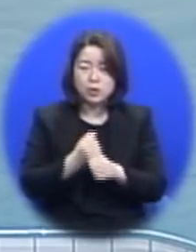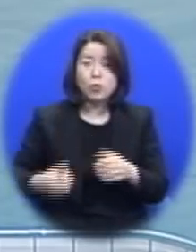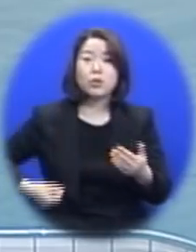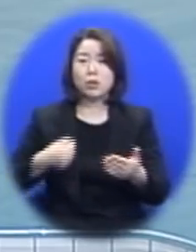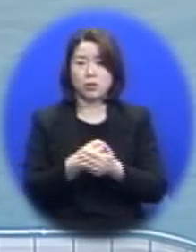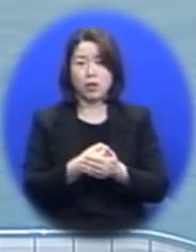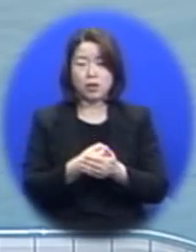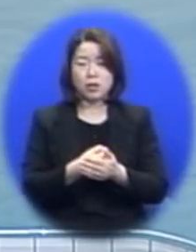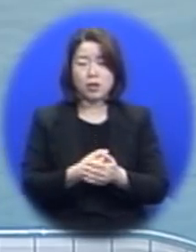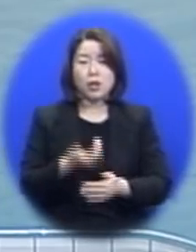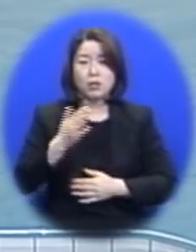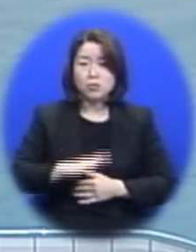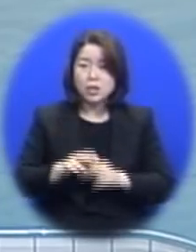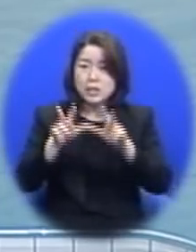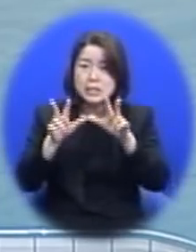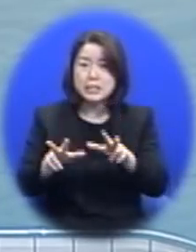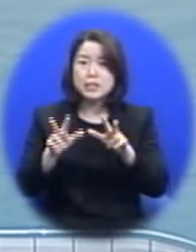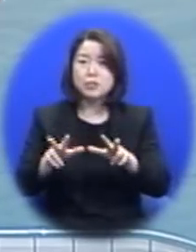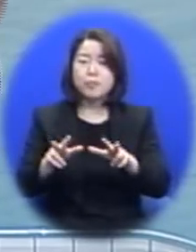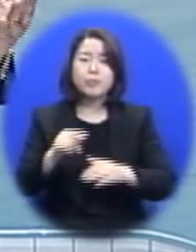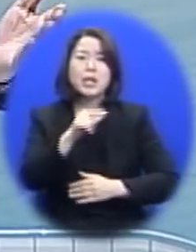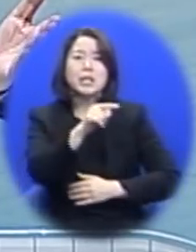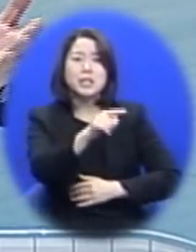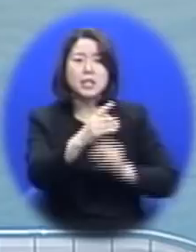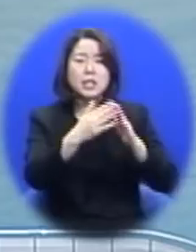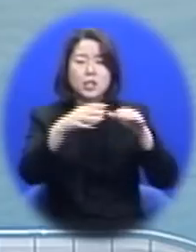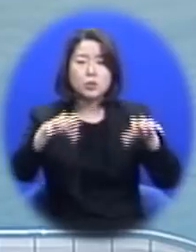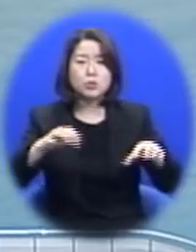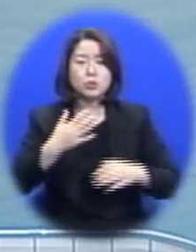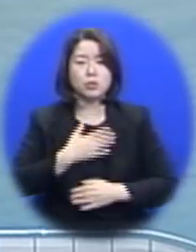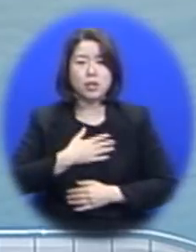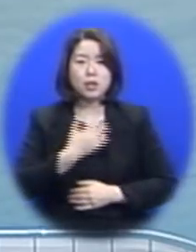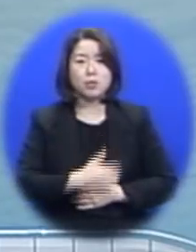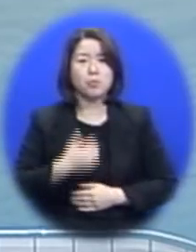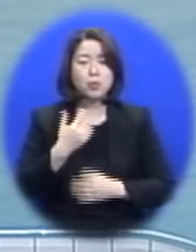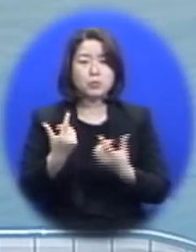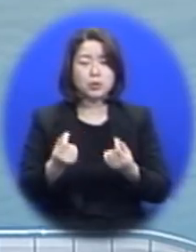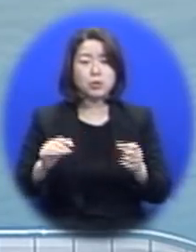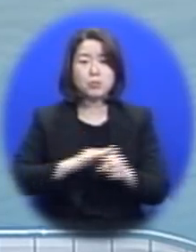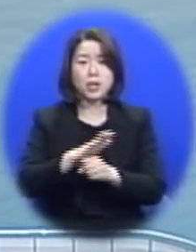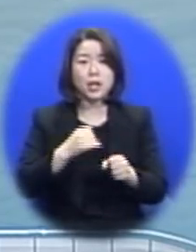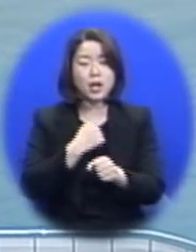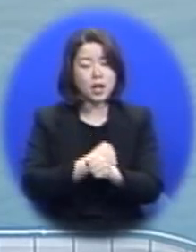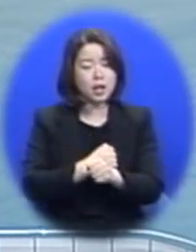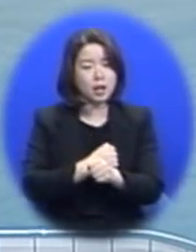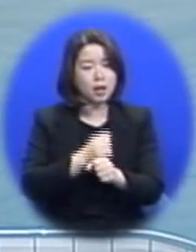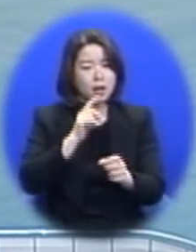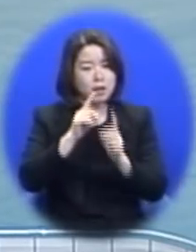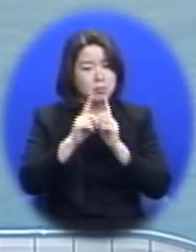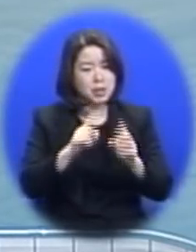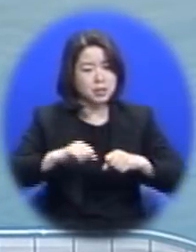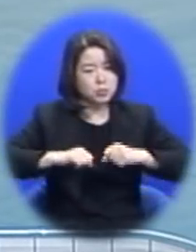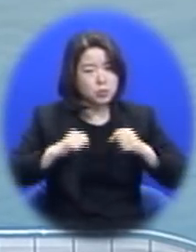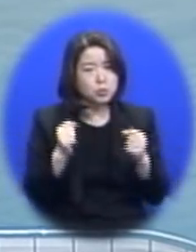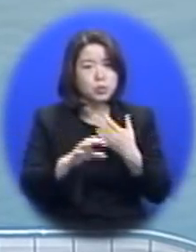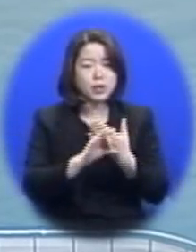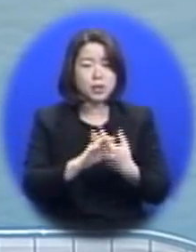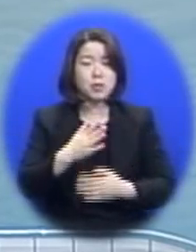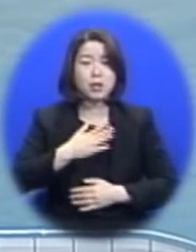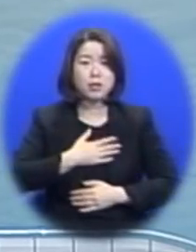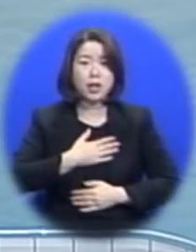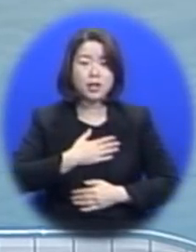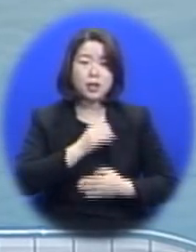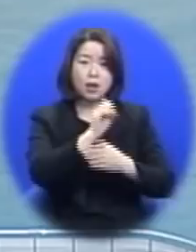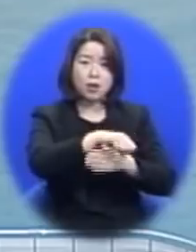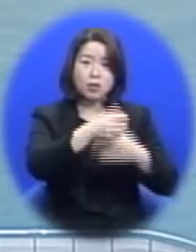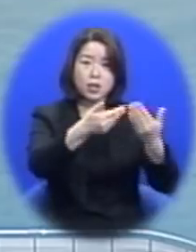지금 내 이웃을 내 몸과 같이 사랑하라 한다면 이 내게 주어진 심장이지만 그